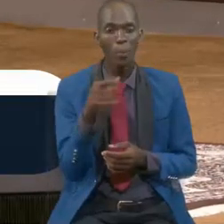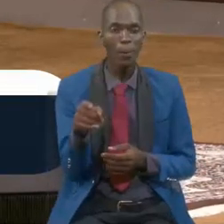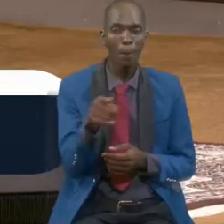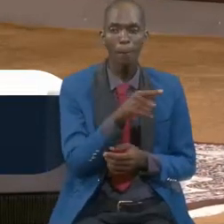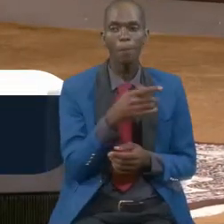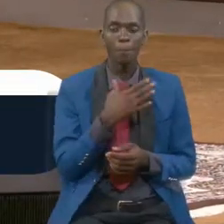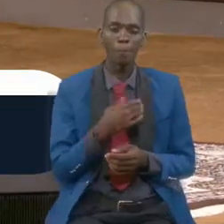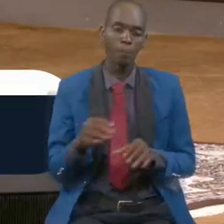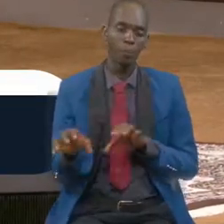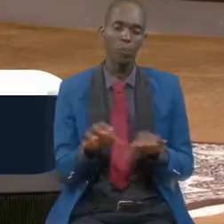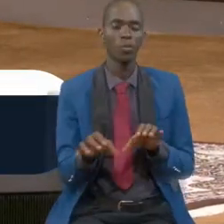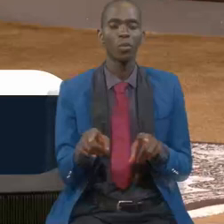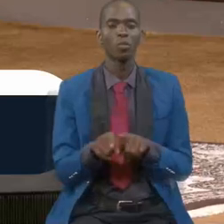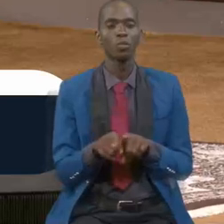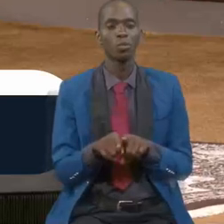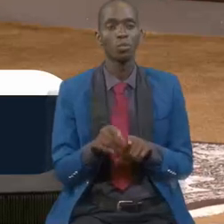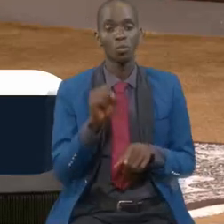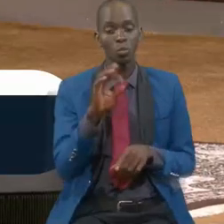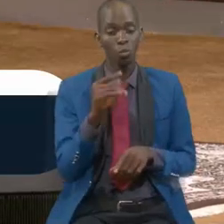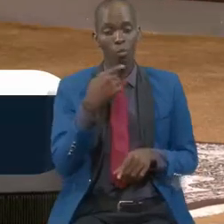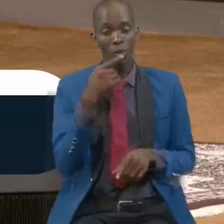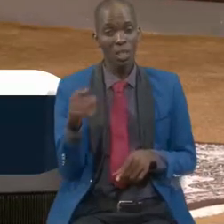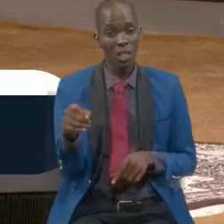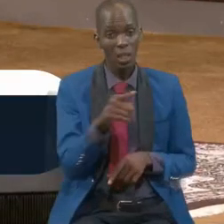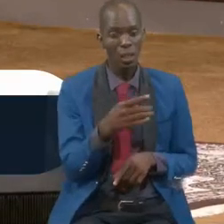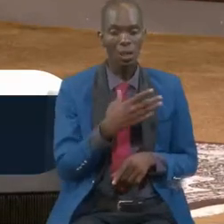Parlez et agissez comme devant